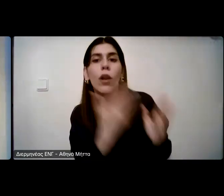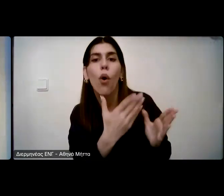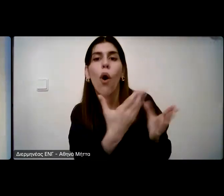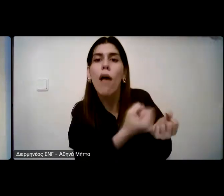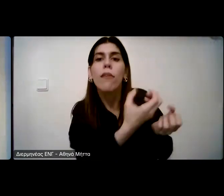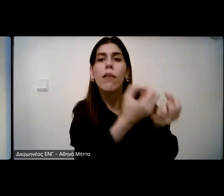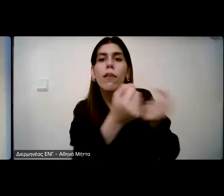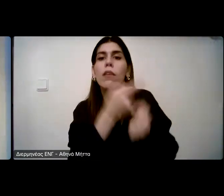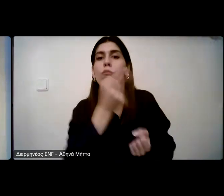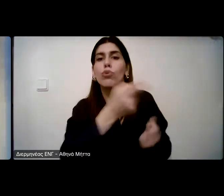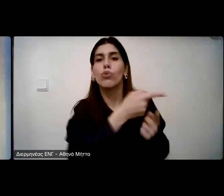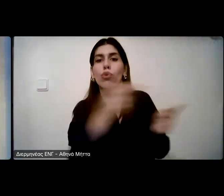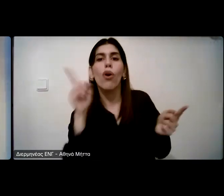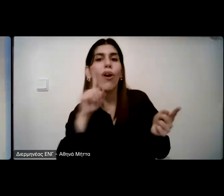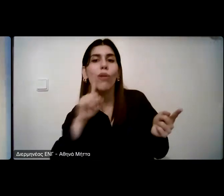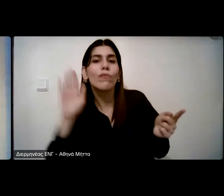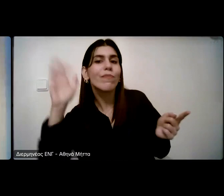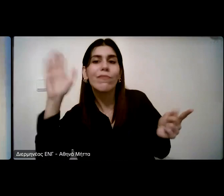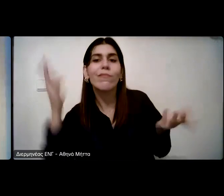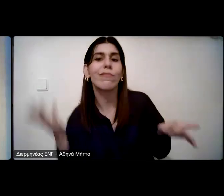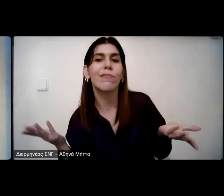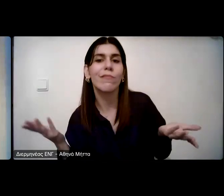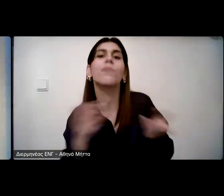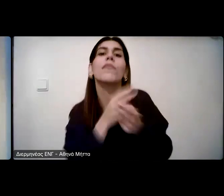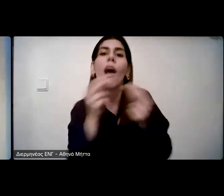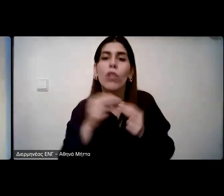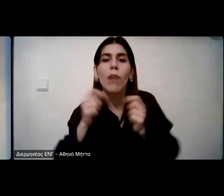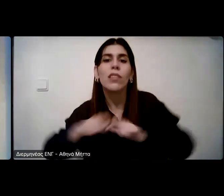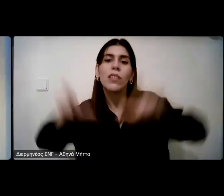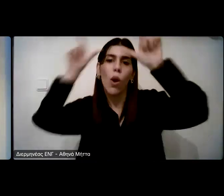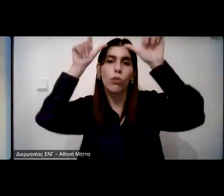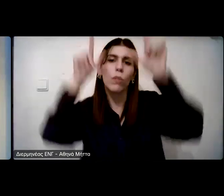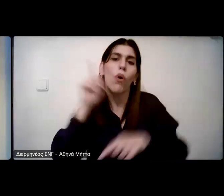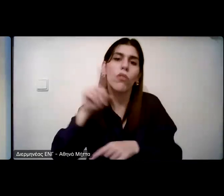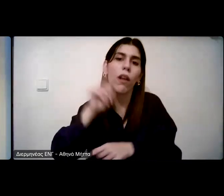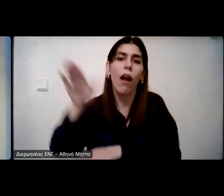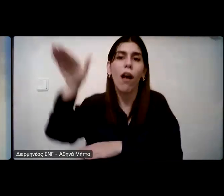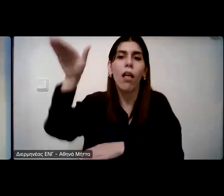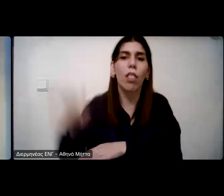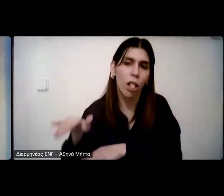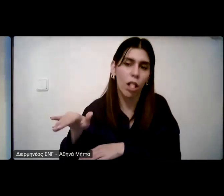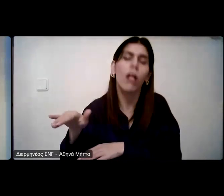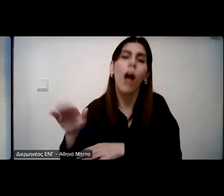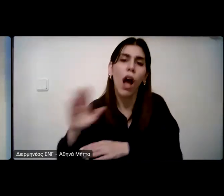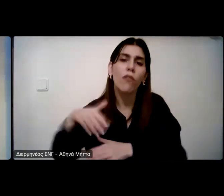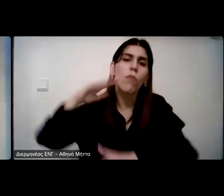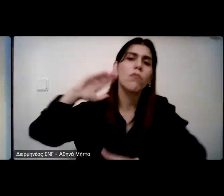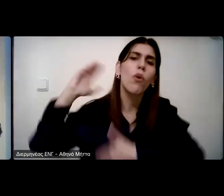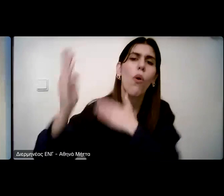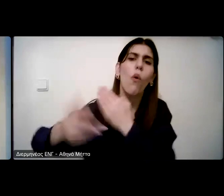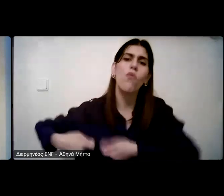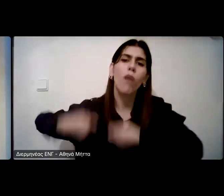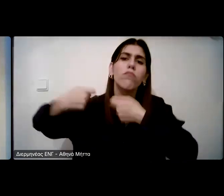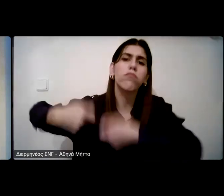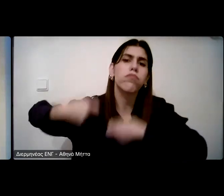της γλώσσας αναπαράγεται και διαιωνίζεται ανάλογα με τις ιστορικές, οικονομικές,